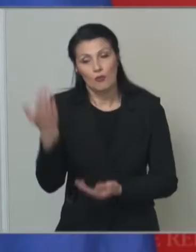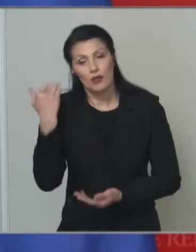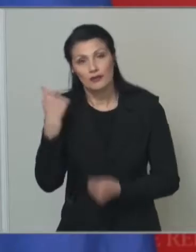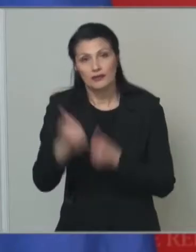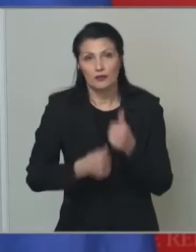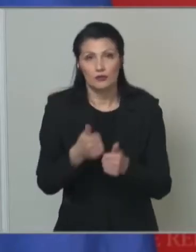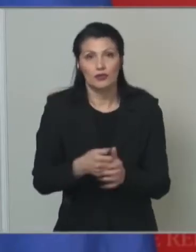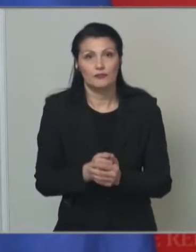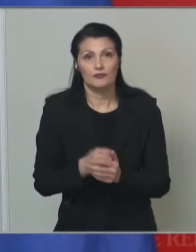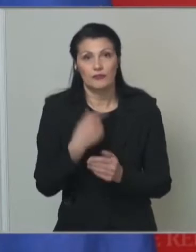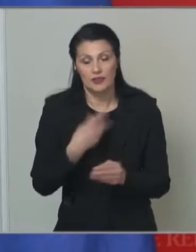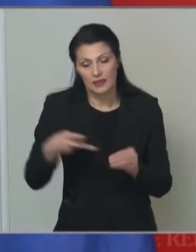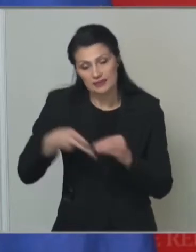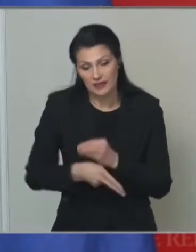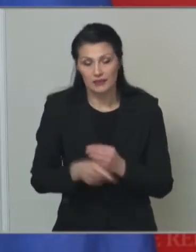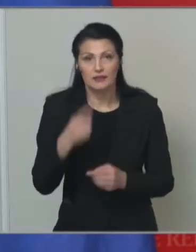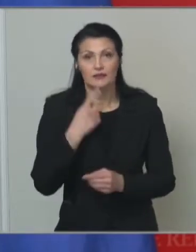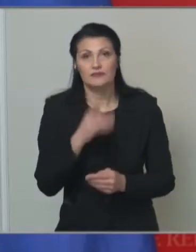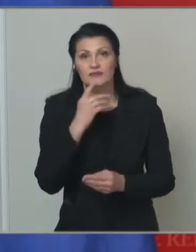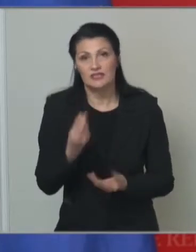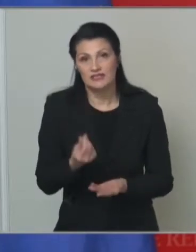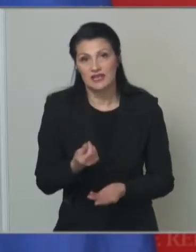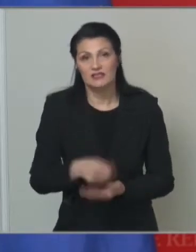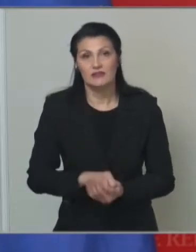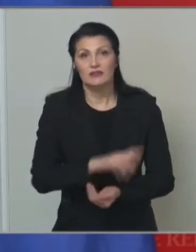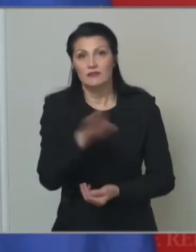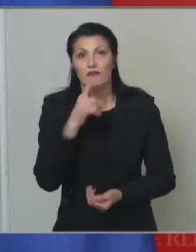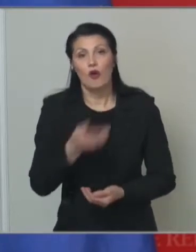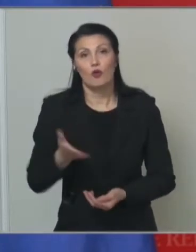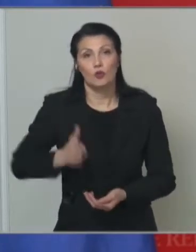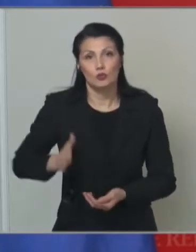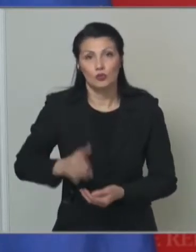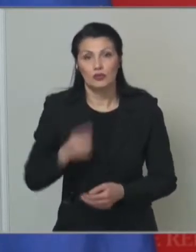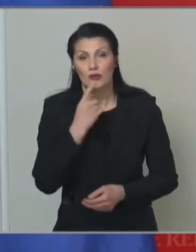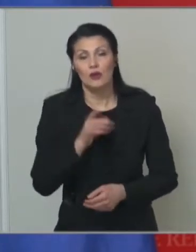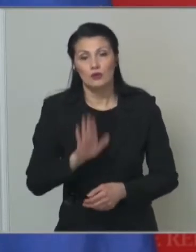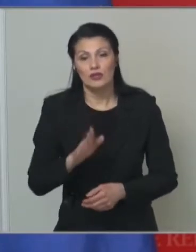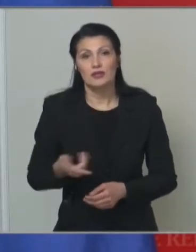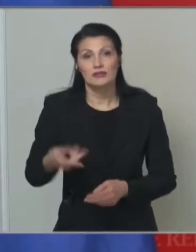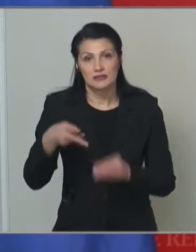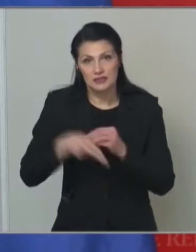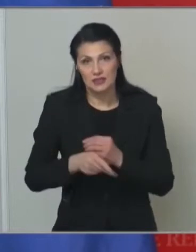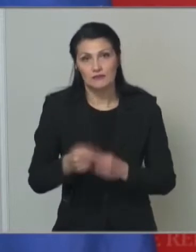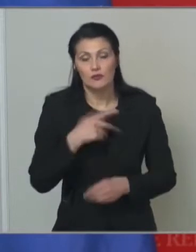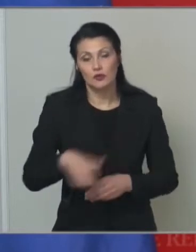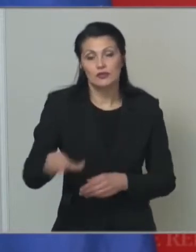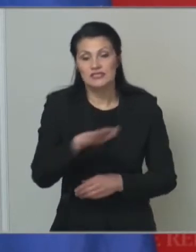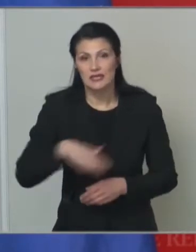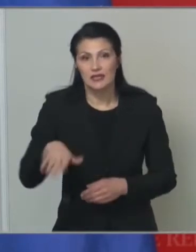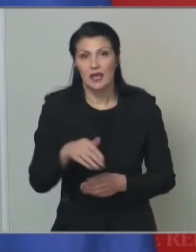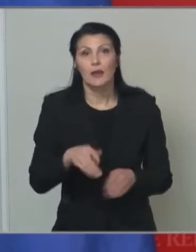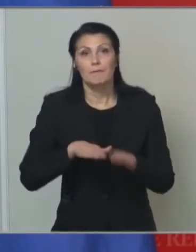година. Скратени се средствата во културата, но тие се скратени и во сите